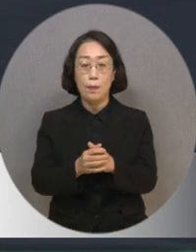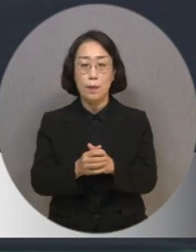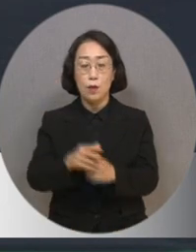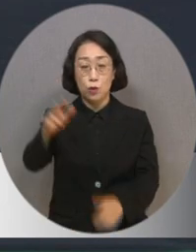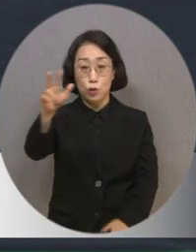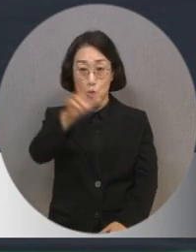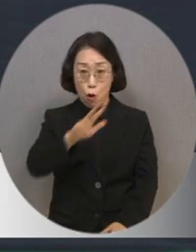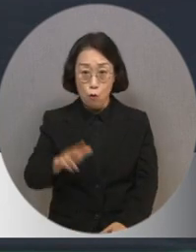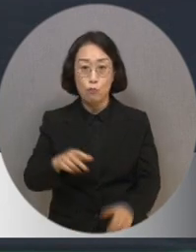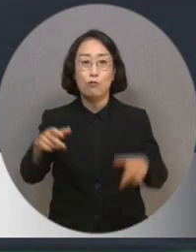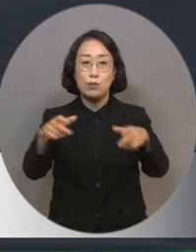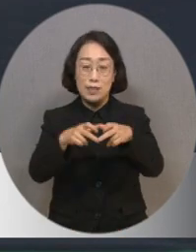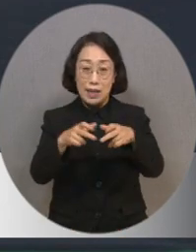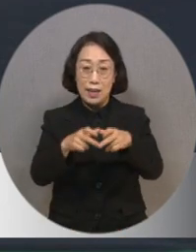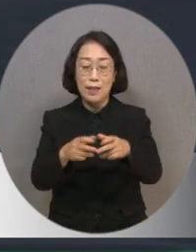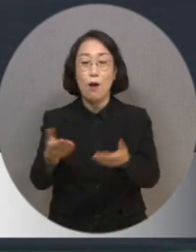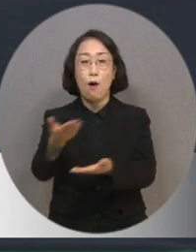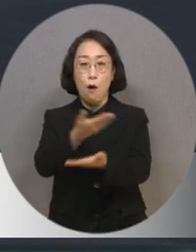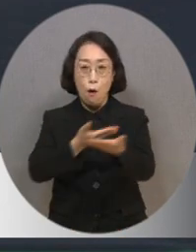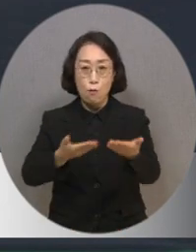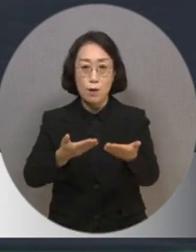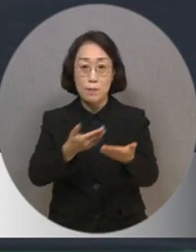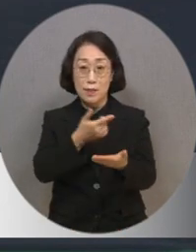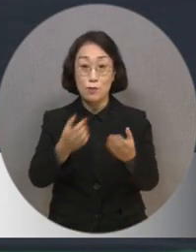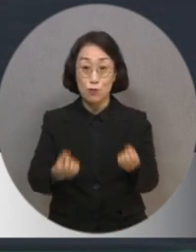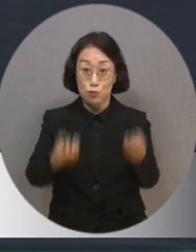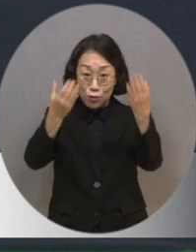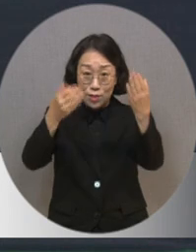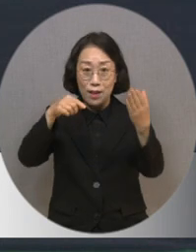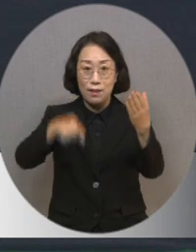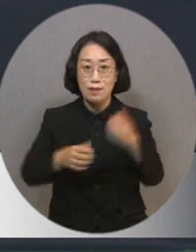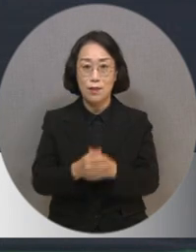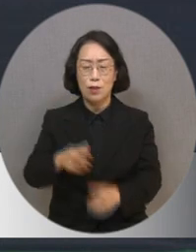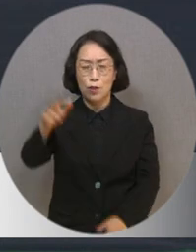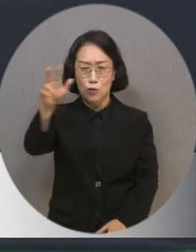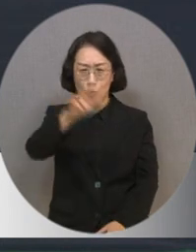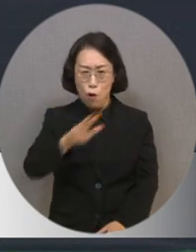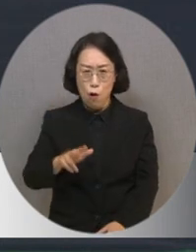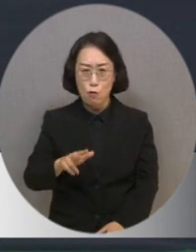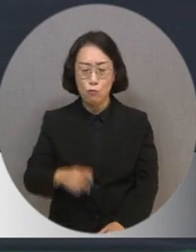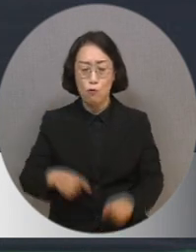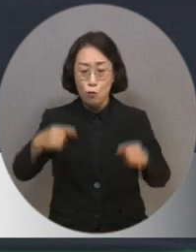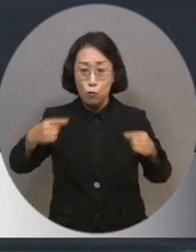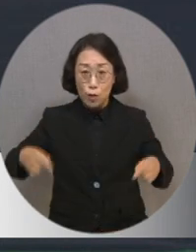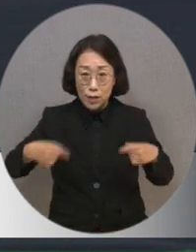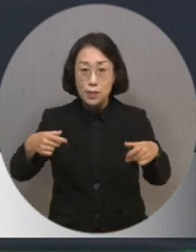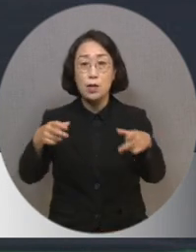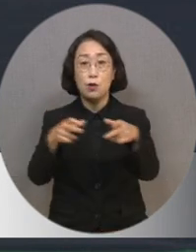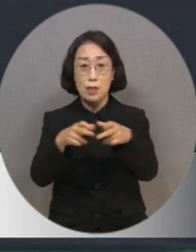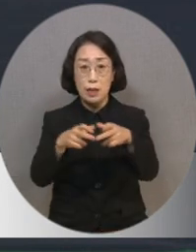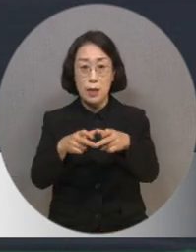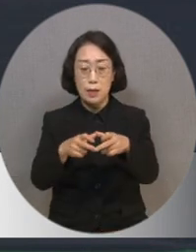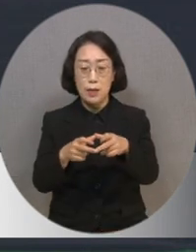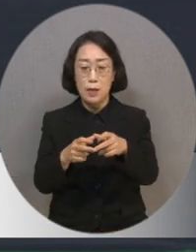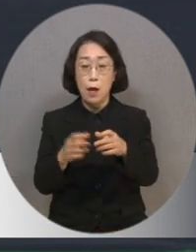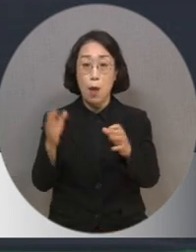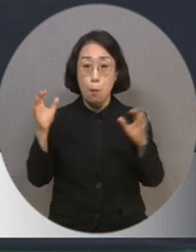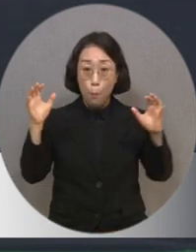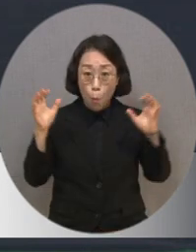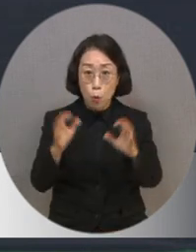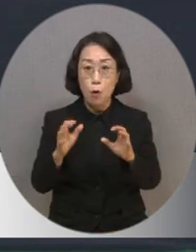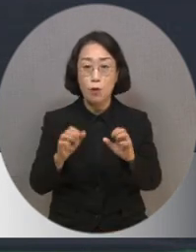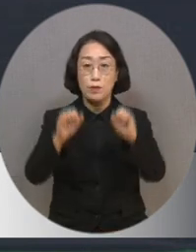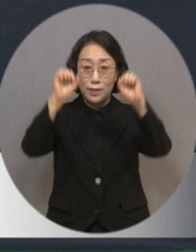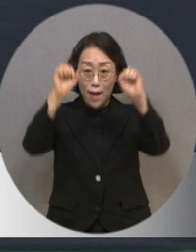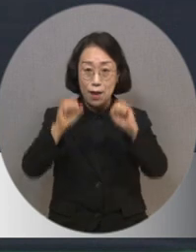전국 척수장애인 어울림 한마당 대회 역시 전국의 척수장애인들이 한자리에 모여 체육활동을